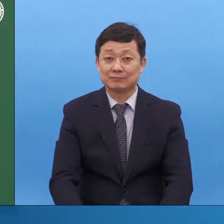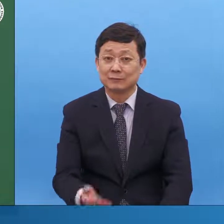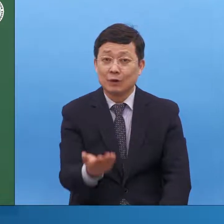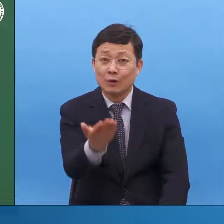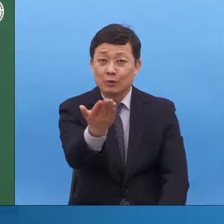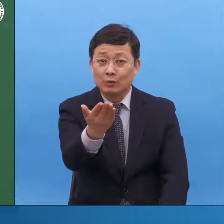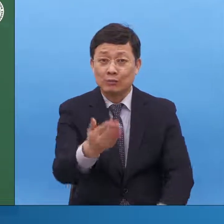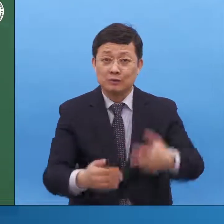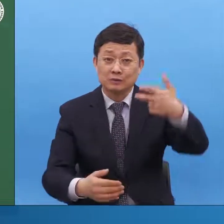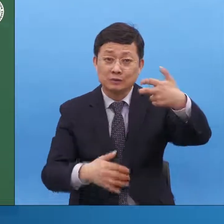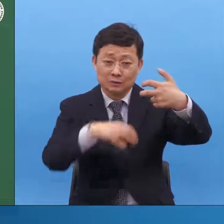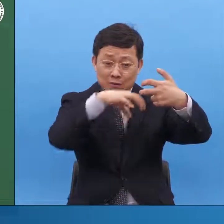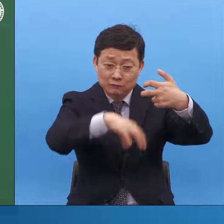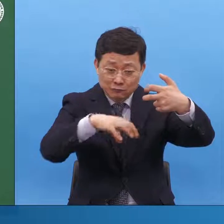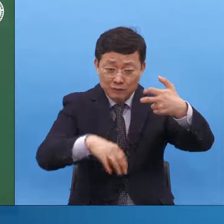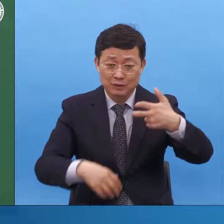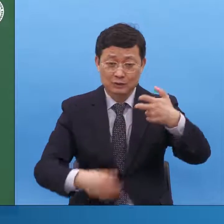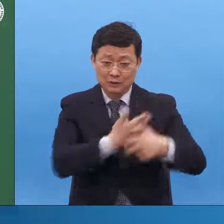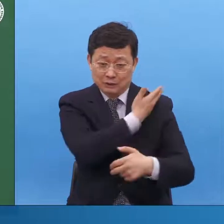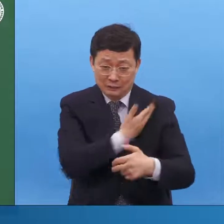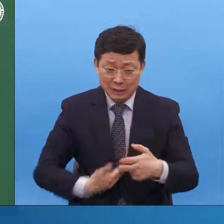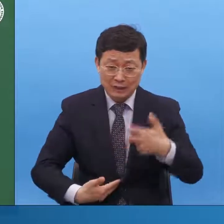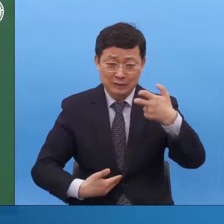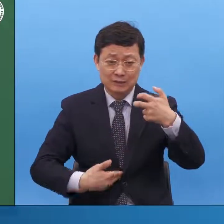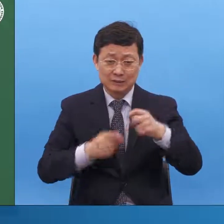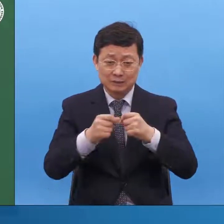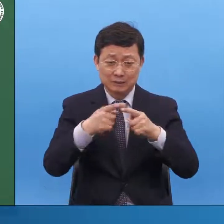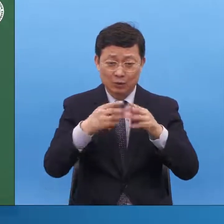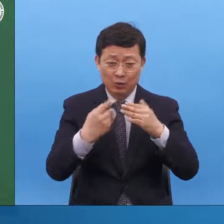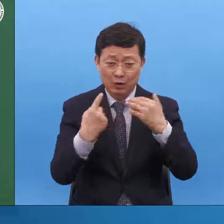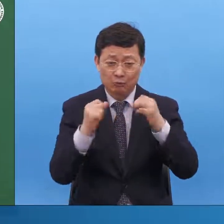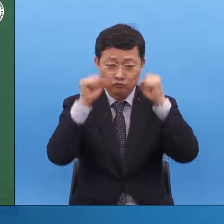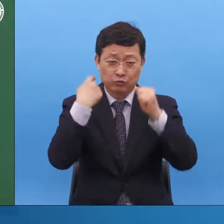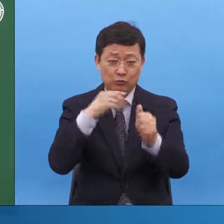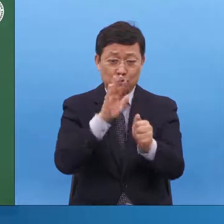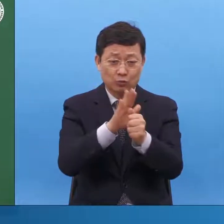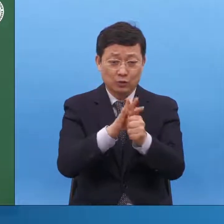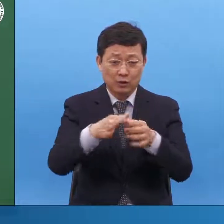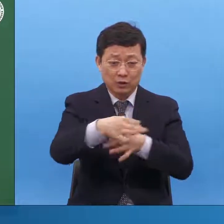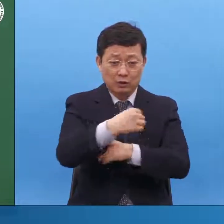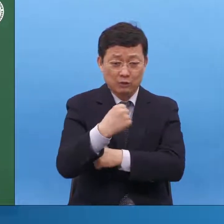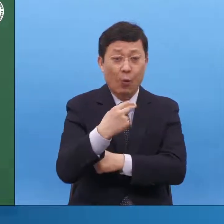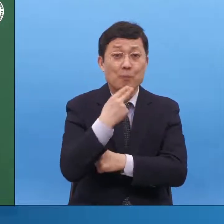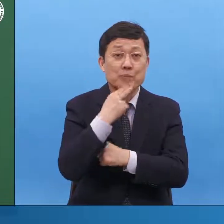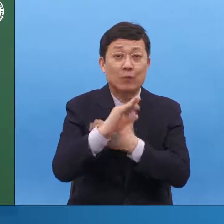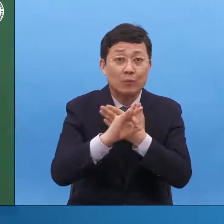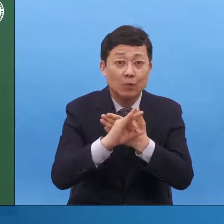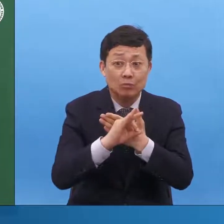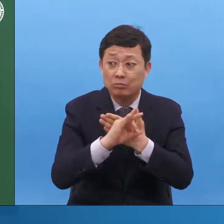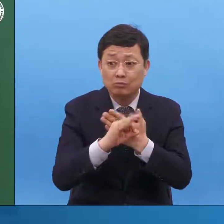없습니다. And if you 그래서 can't save 준비해놨습니다. the 70 regions and the nations, then you won't be able to do world evangelization.